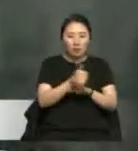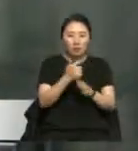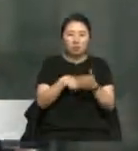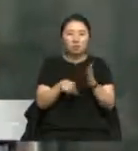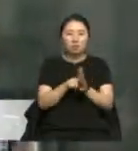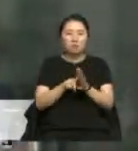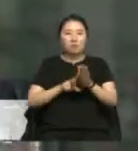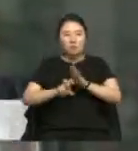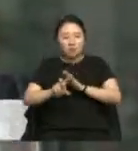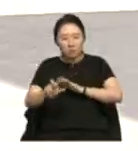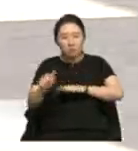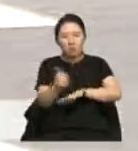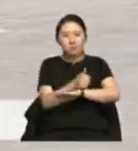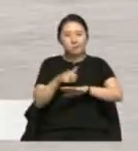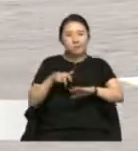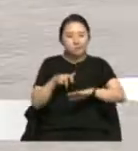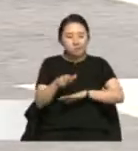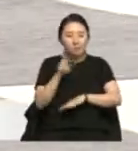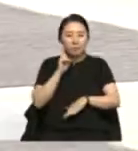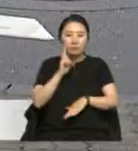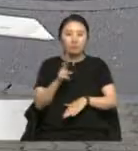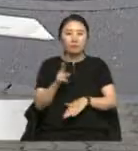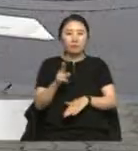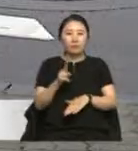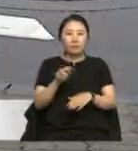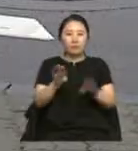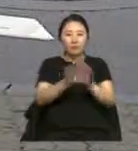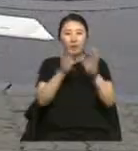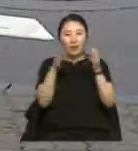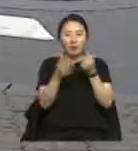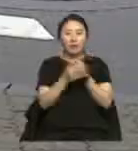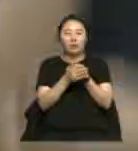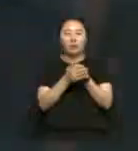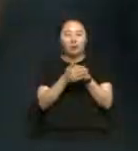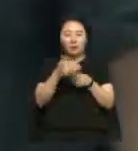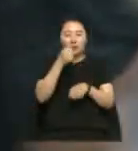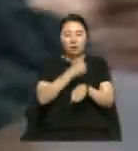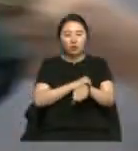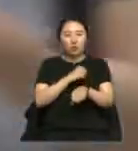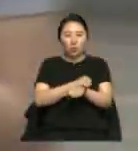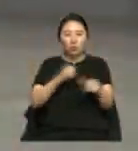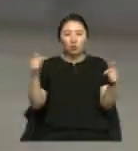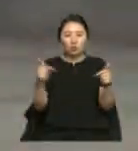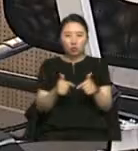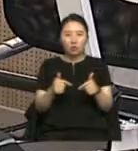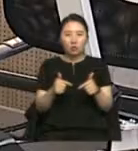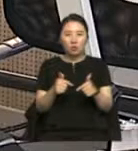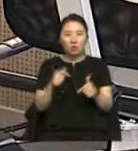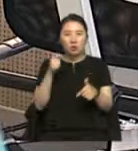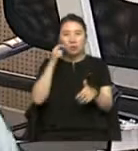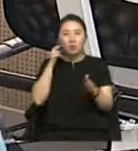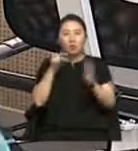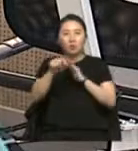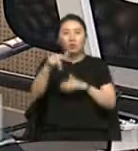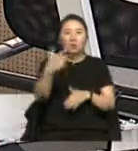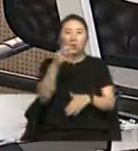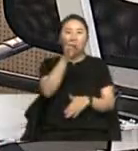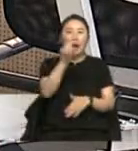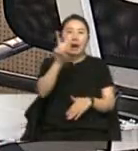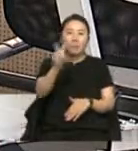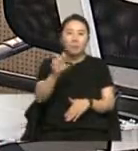먼 거리를 다녀야 했지만 삼선실버복지센터 개관으로 수고를 덜게 됐습니다. 못 갔죠. 종암동 지역에